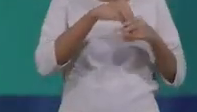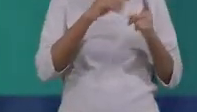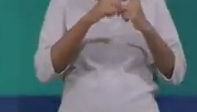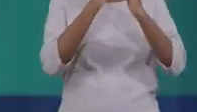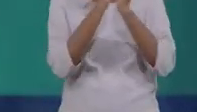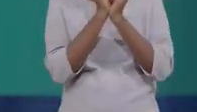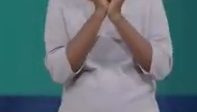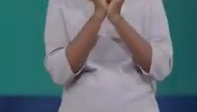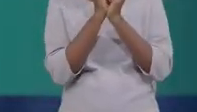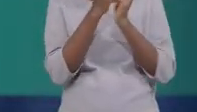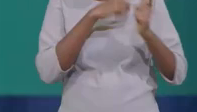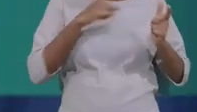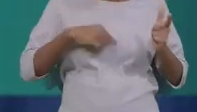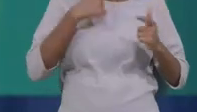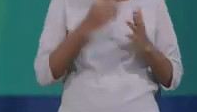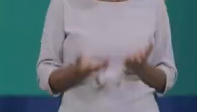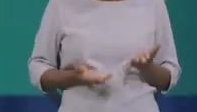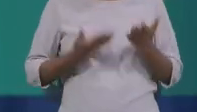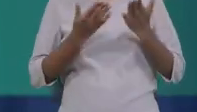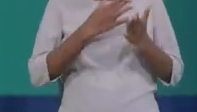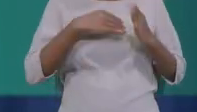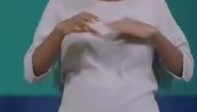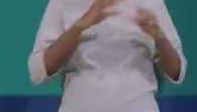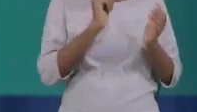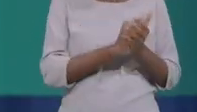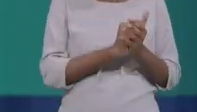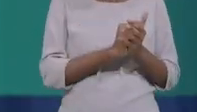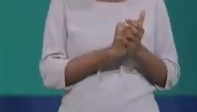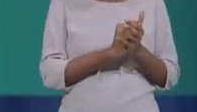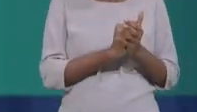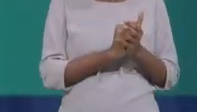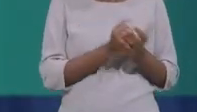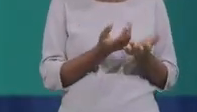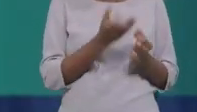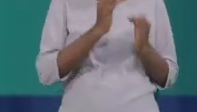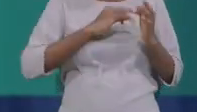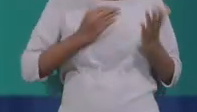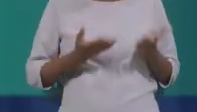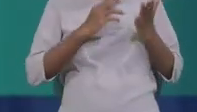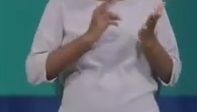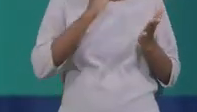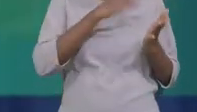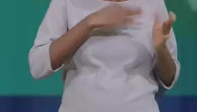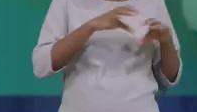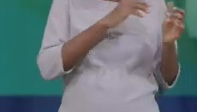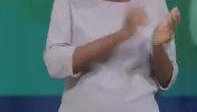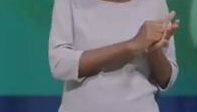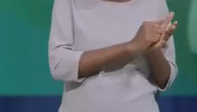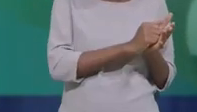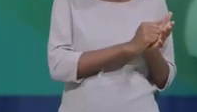parce que nous sommes dans la servitude. Dieu dit, lève-toi et fais ça. Si je me lève et je le fais,